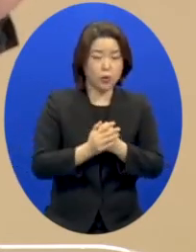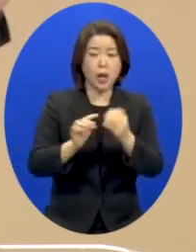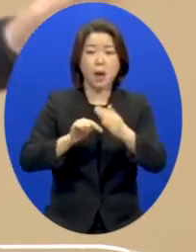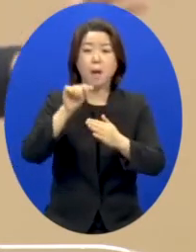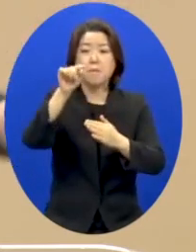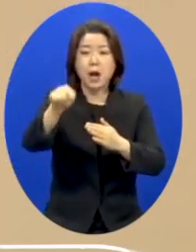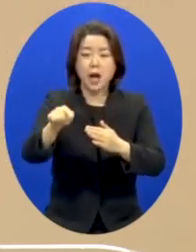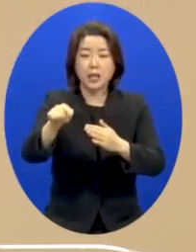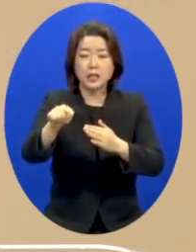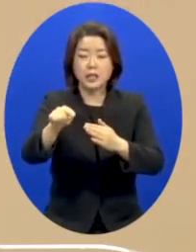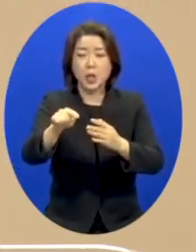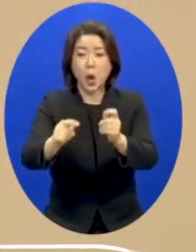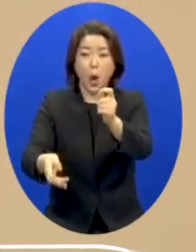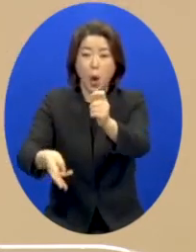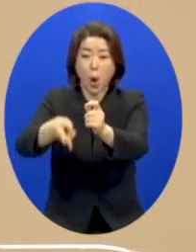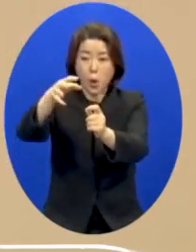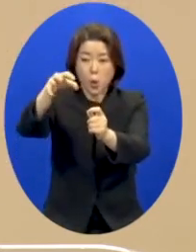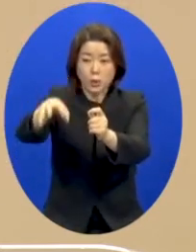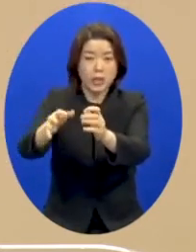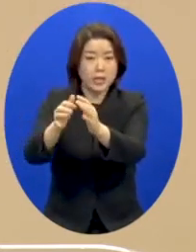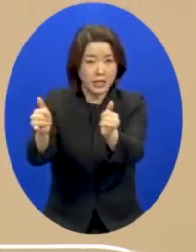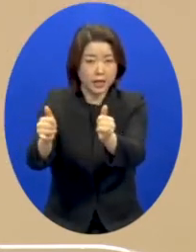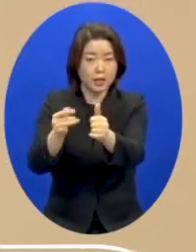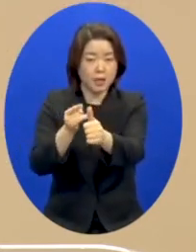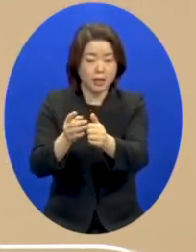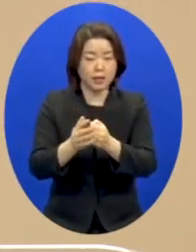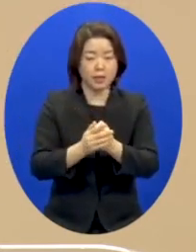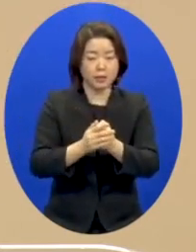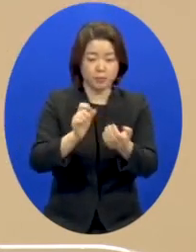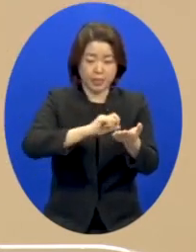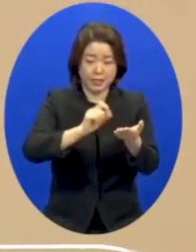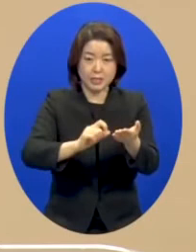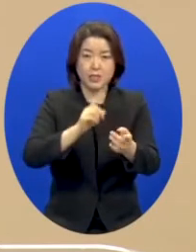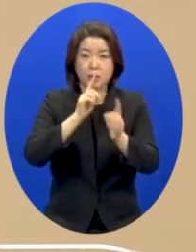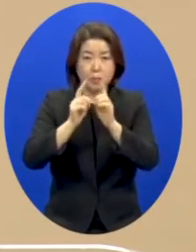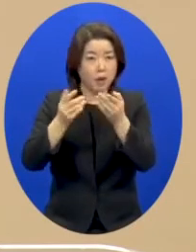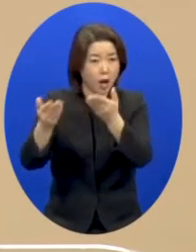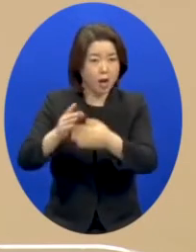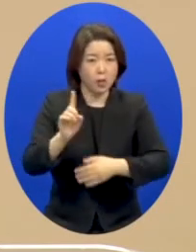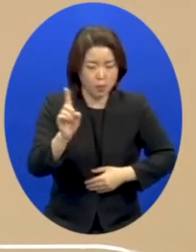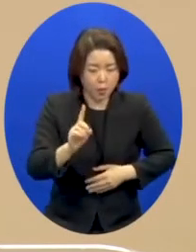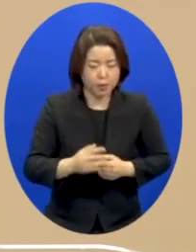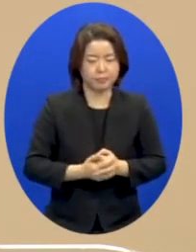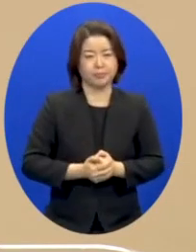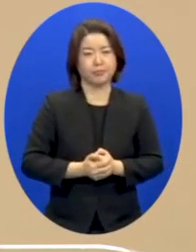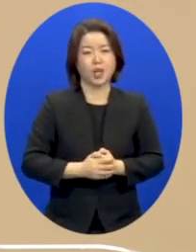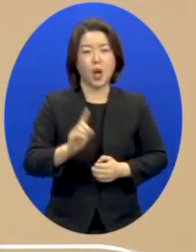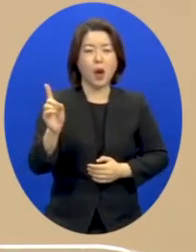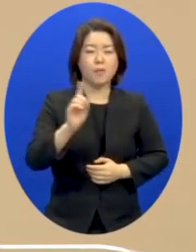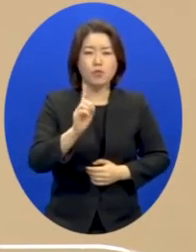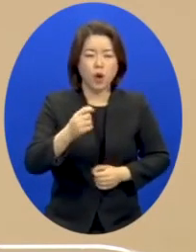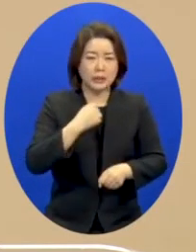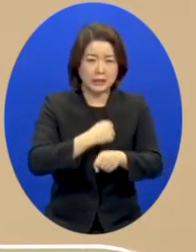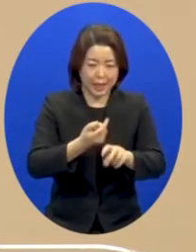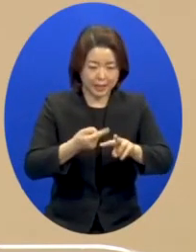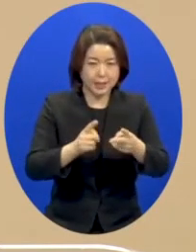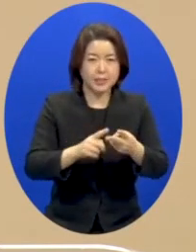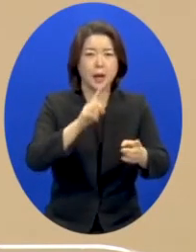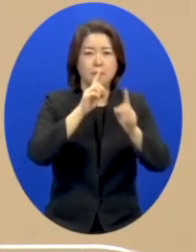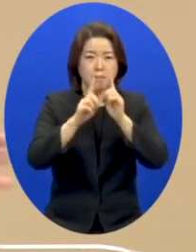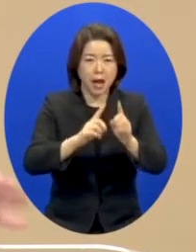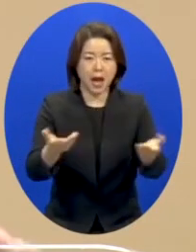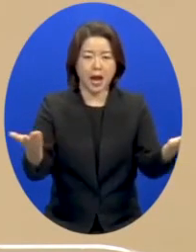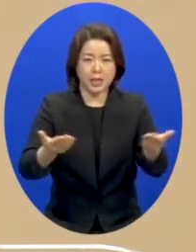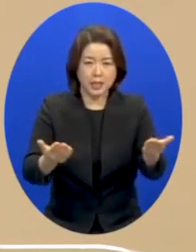바깥에 있는 골로새 교인들에게 이렇게 말했습니다. 17절에 무엇을 하든지 말에나 일에나